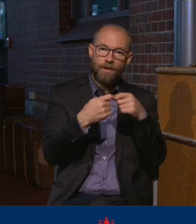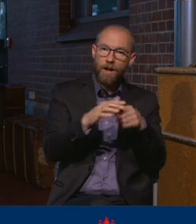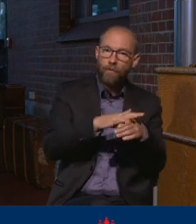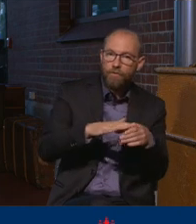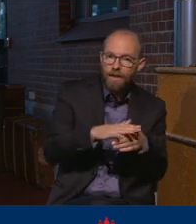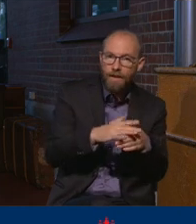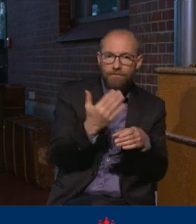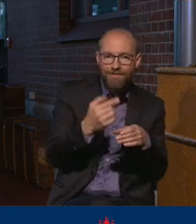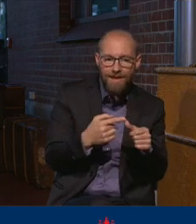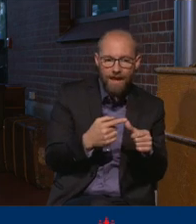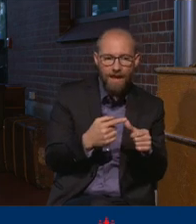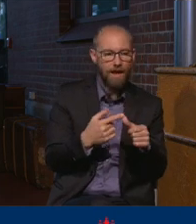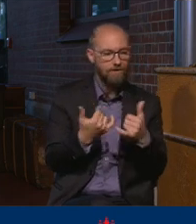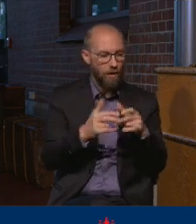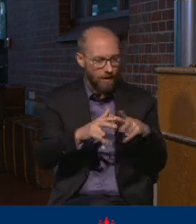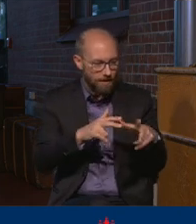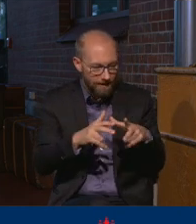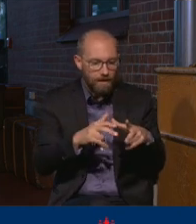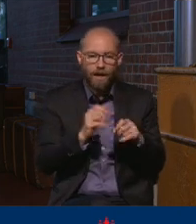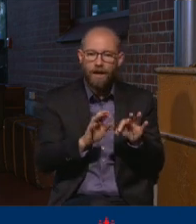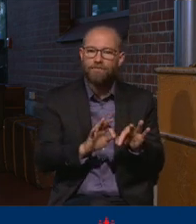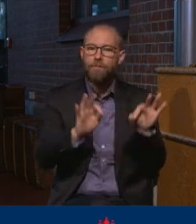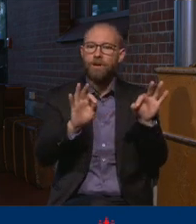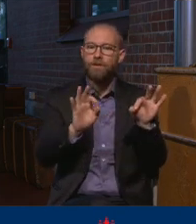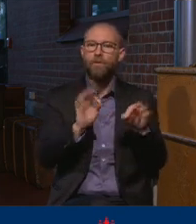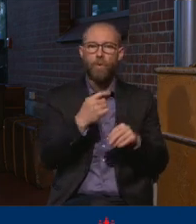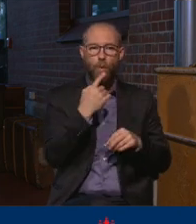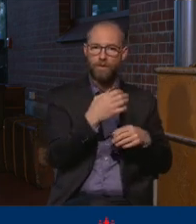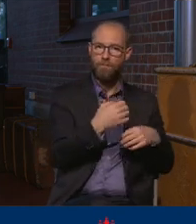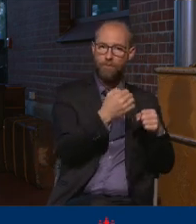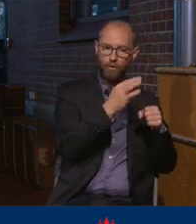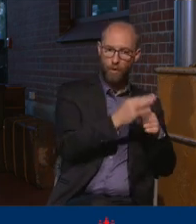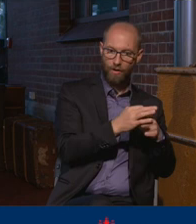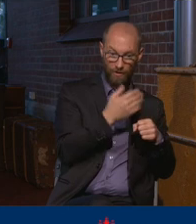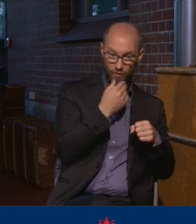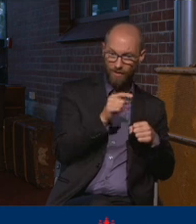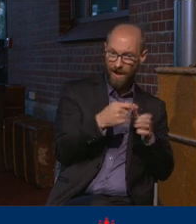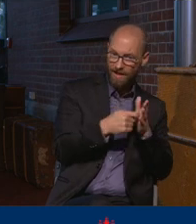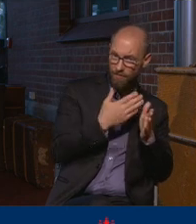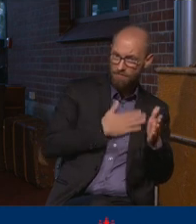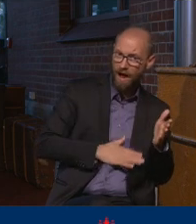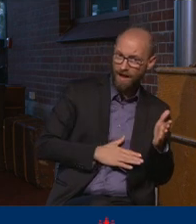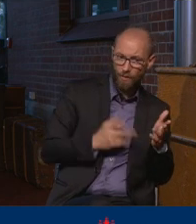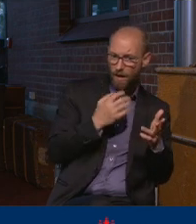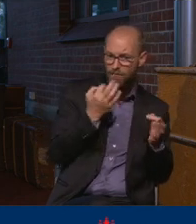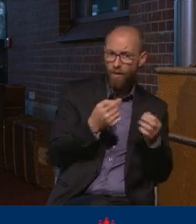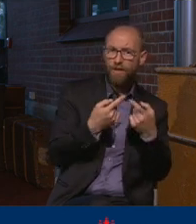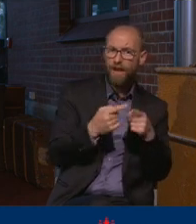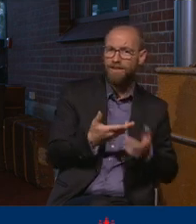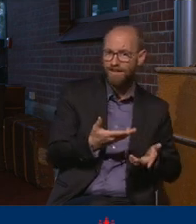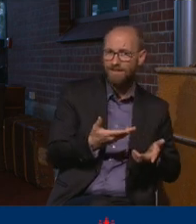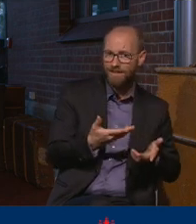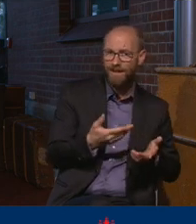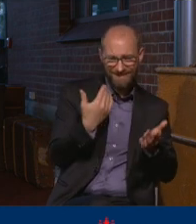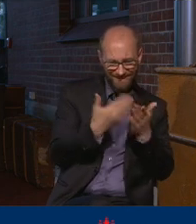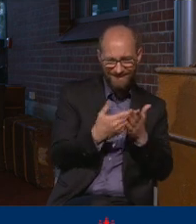wie ist dort das ganze organisiert ist es auch für die rothenburgsort schön da einkaufen zu gehen oder muss dann nicht noch ein bisschen was anderes passieren ich